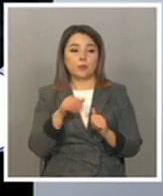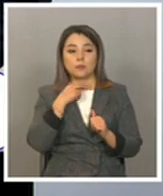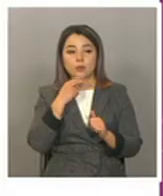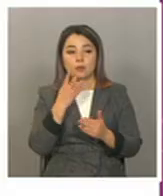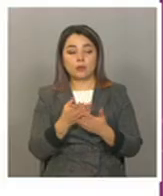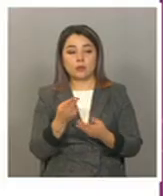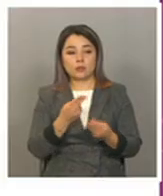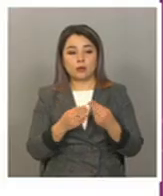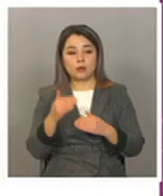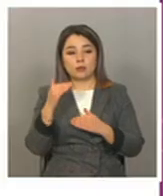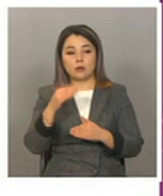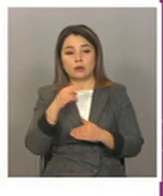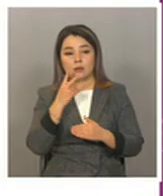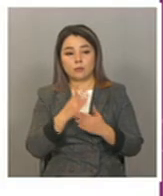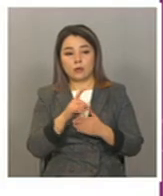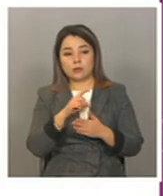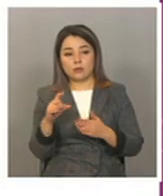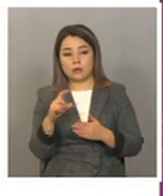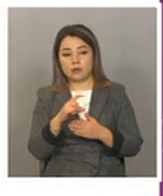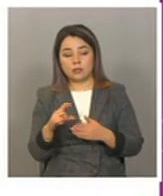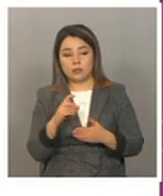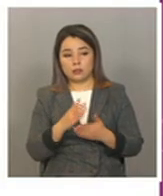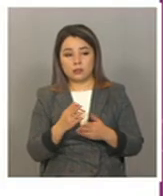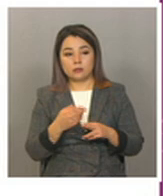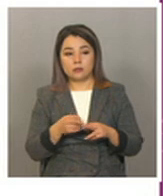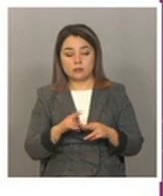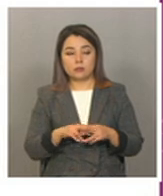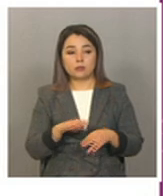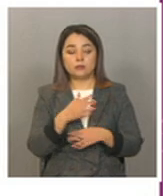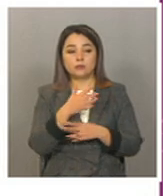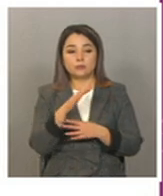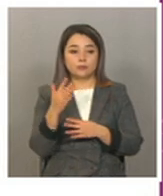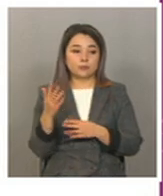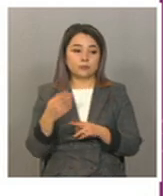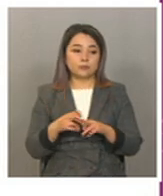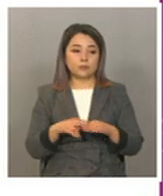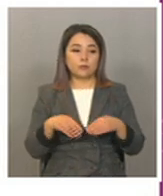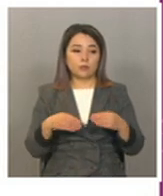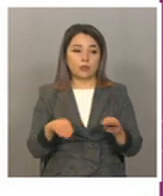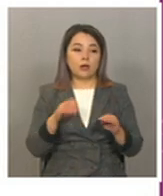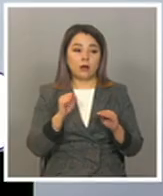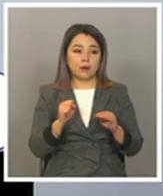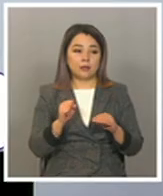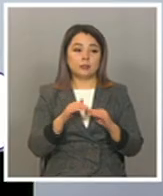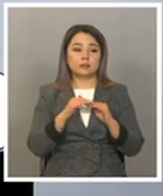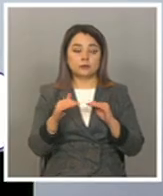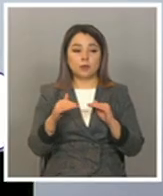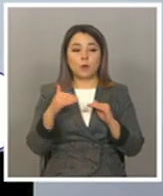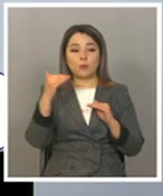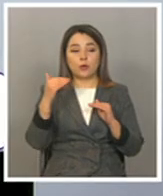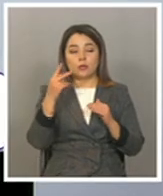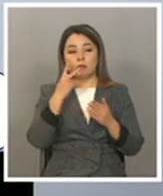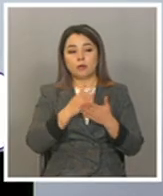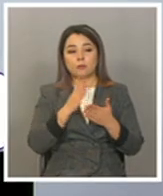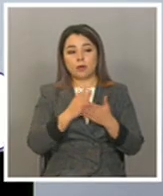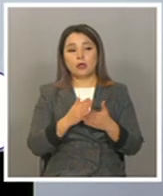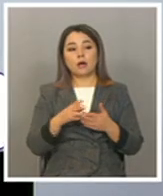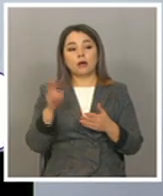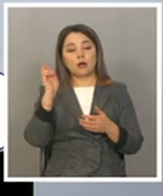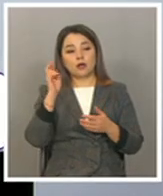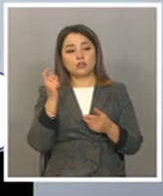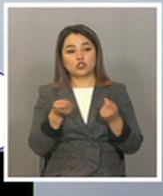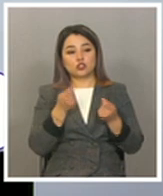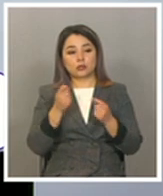ерекшелігіне қарастырып өтейік. Бұл жерде орман төсемі орналасқан, А қабатының жоғарғы бөлігінде, одан кейін қарашірік